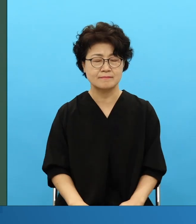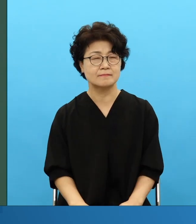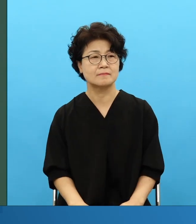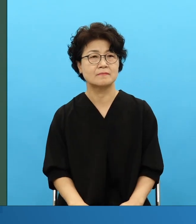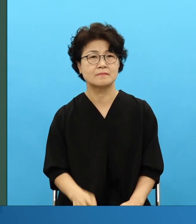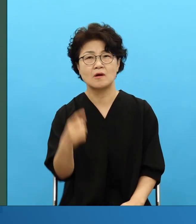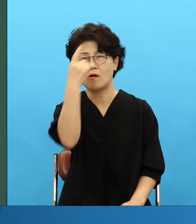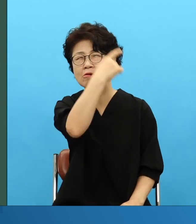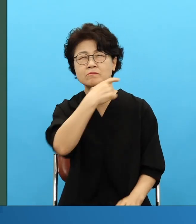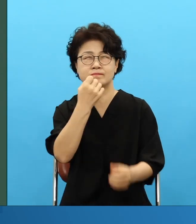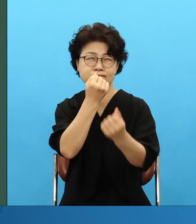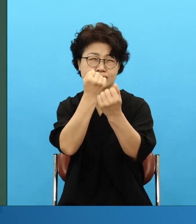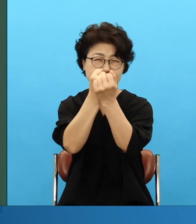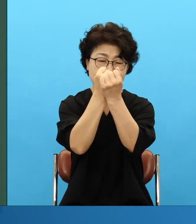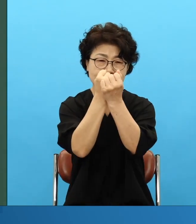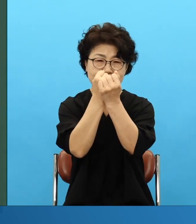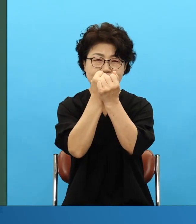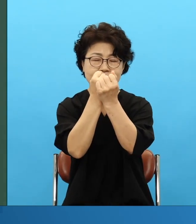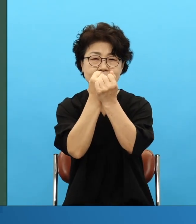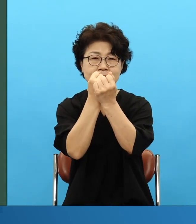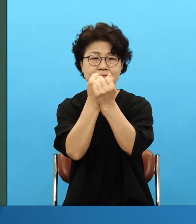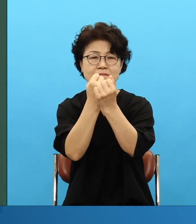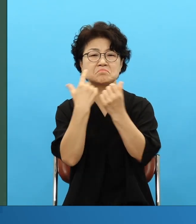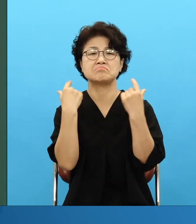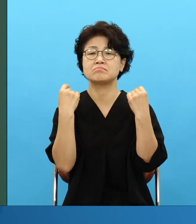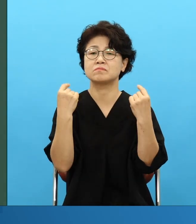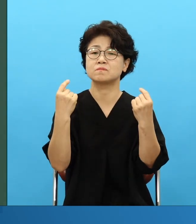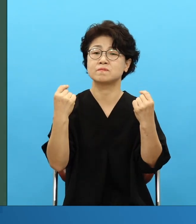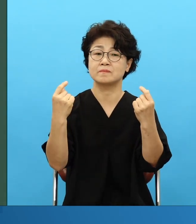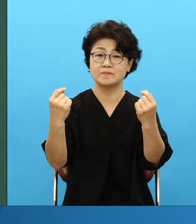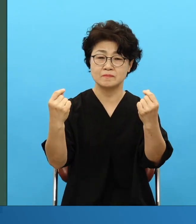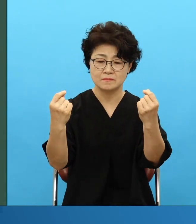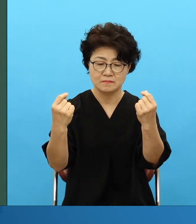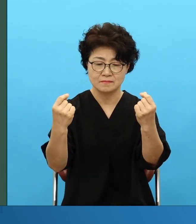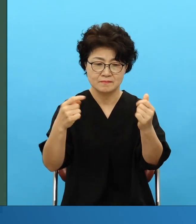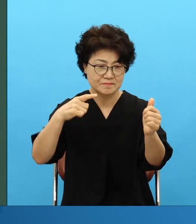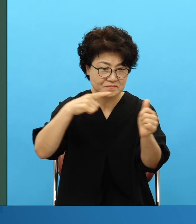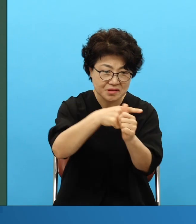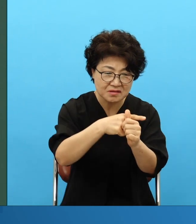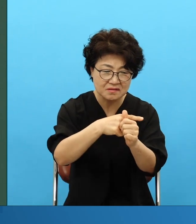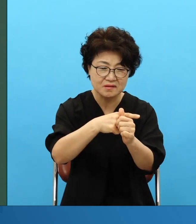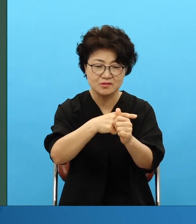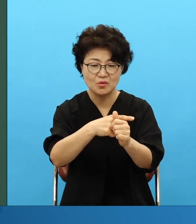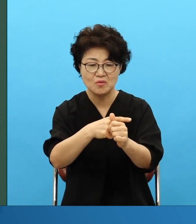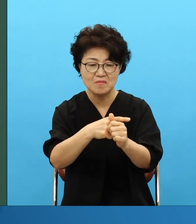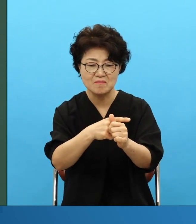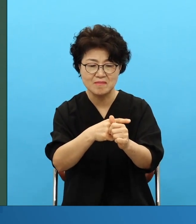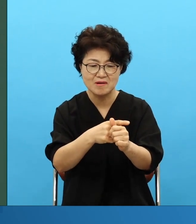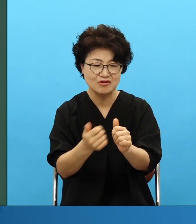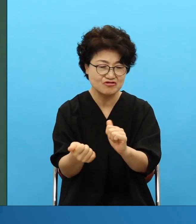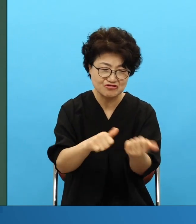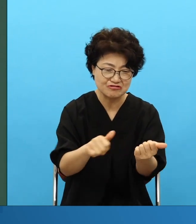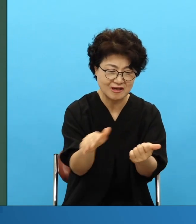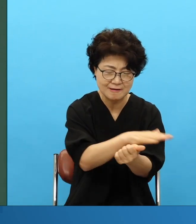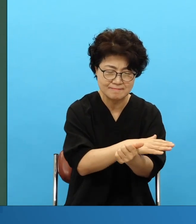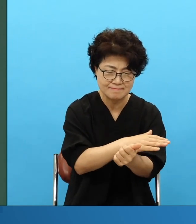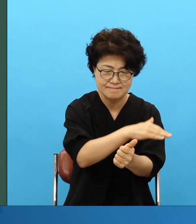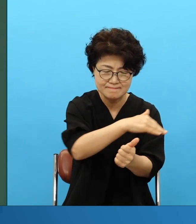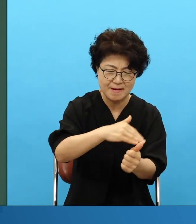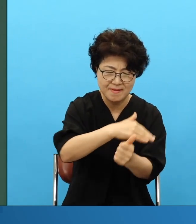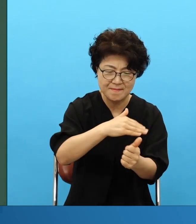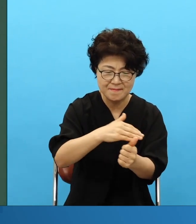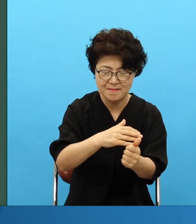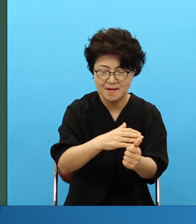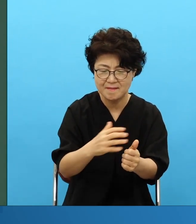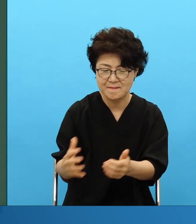이런 뉴스가 지금 나왔죠. So we just recently saw the news how she killed her very methodically and disposed